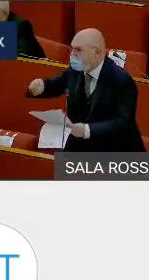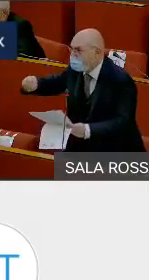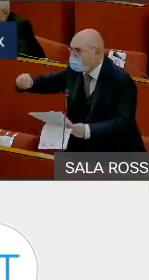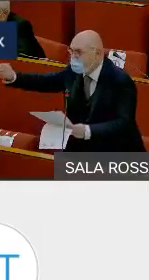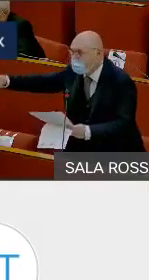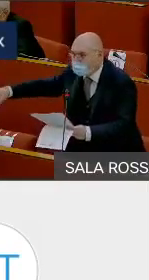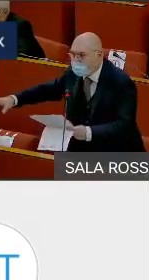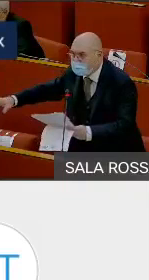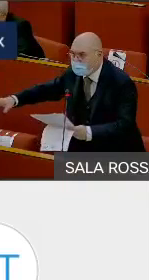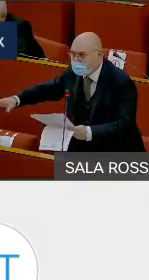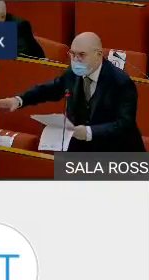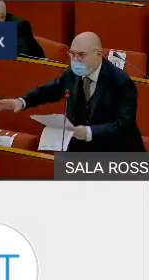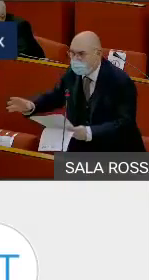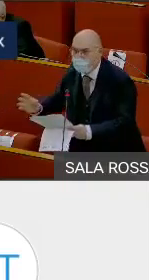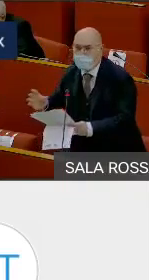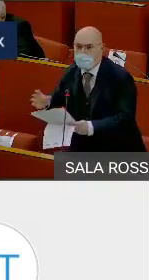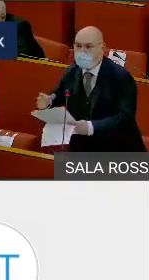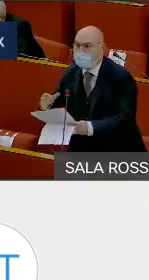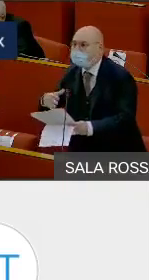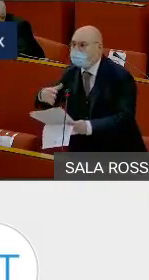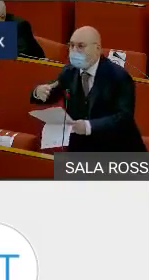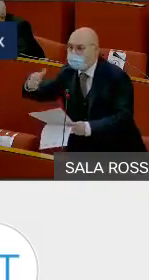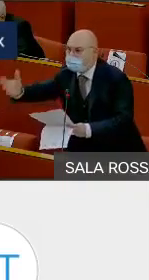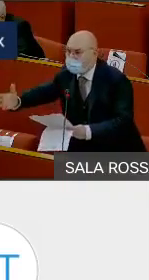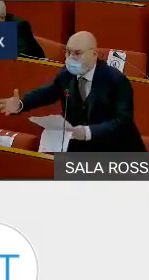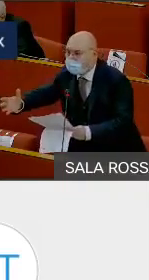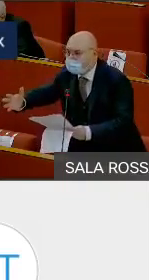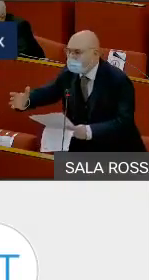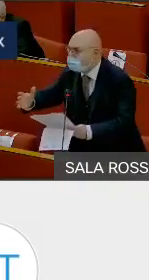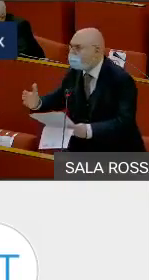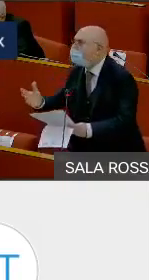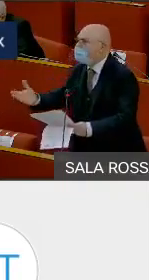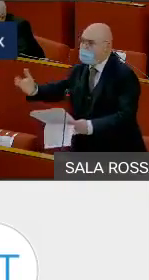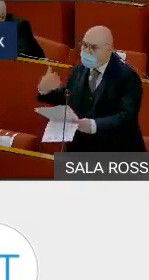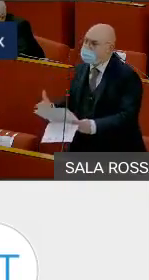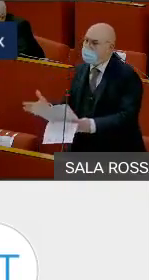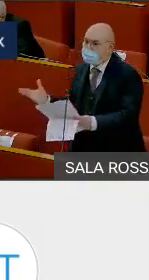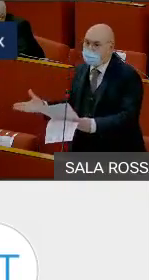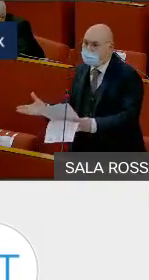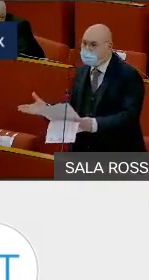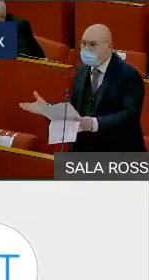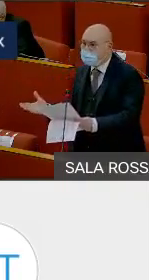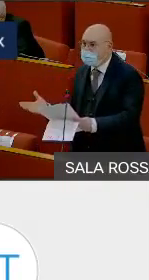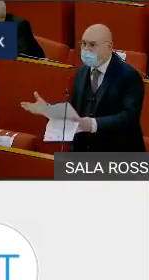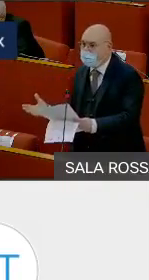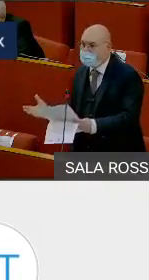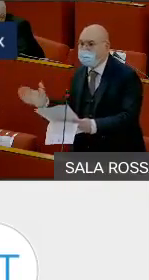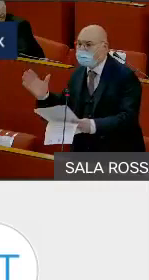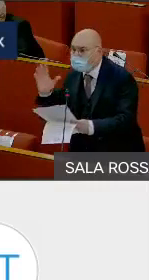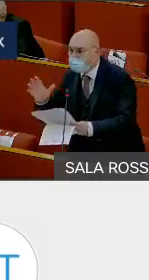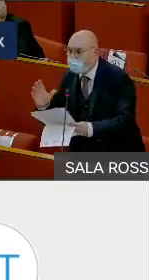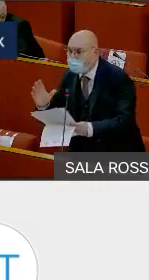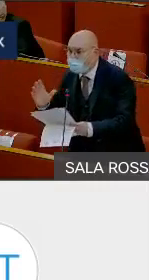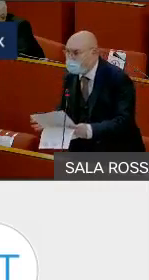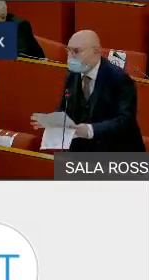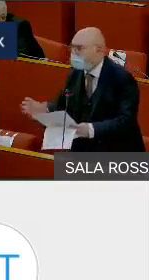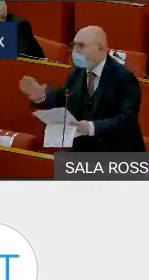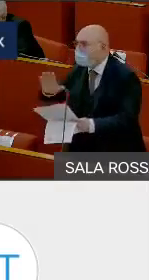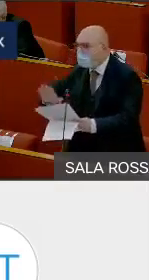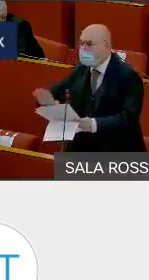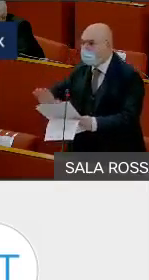dell'edificato in quel territorio e allora sì oggi si parla di todt ma in realtà se ne potranno fare di meno se si vuole mantenere